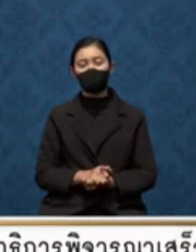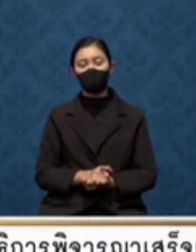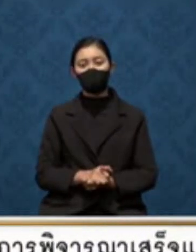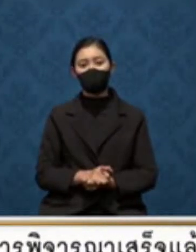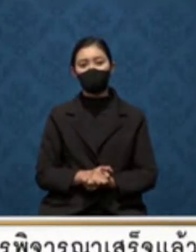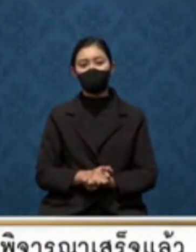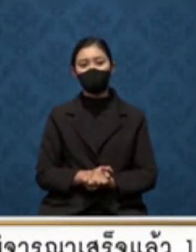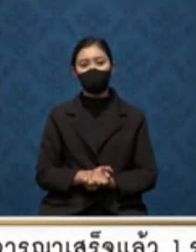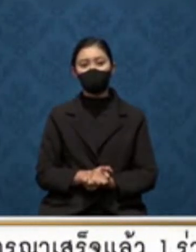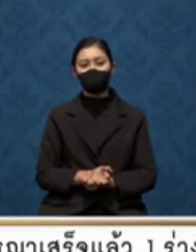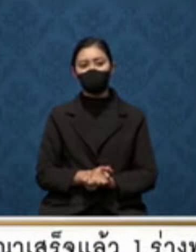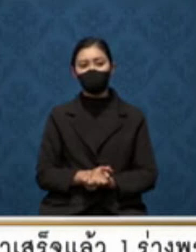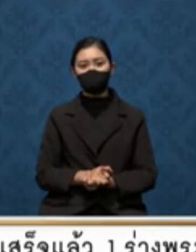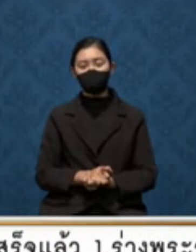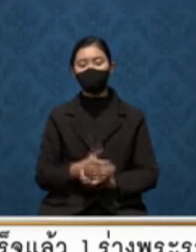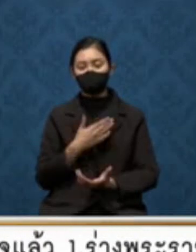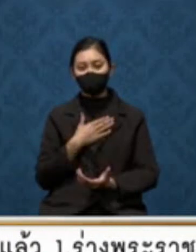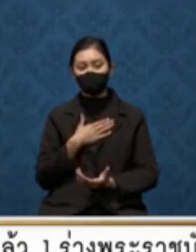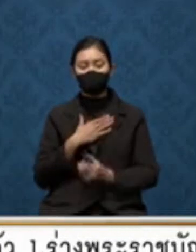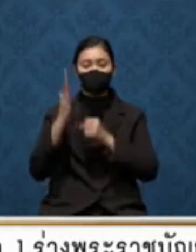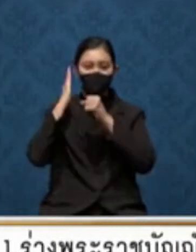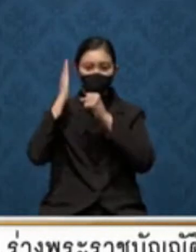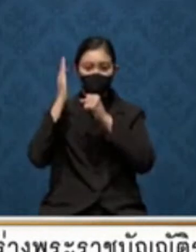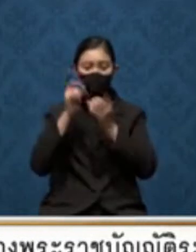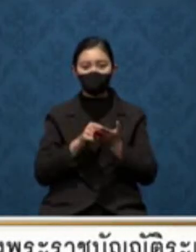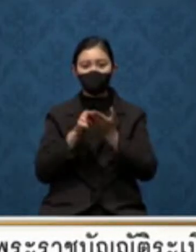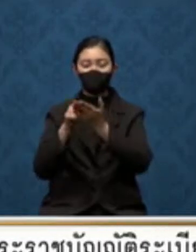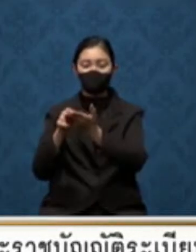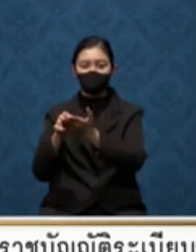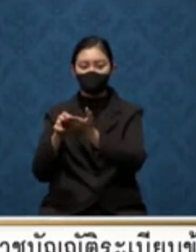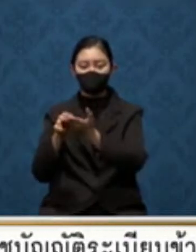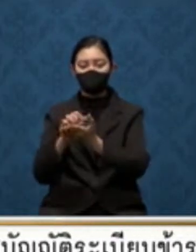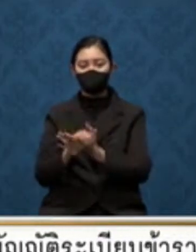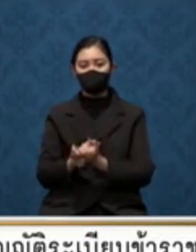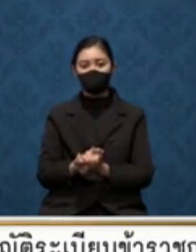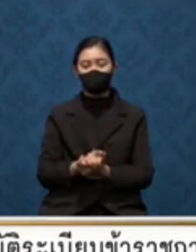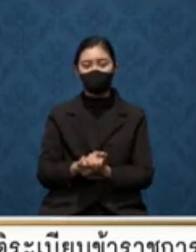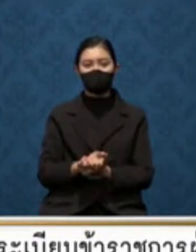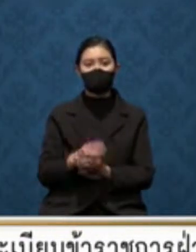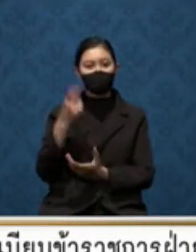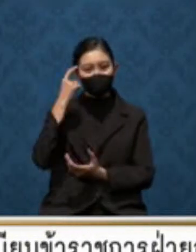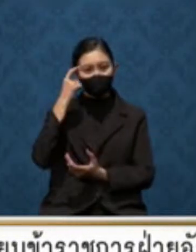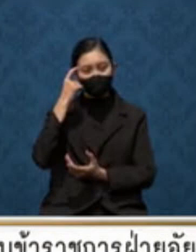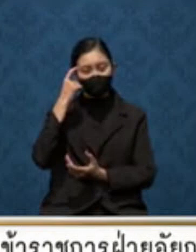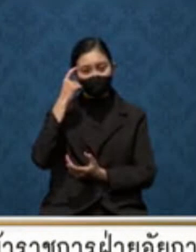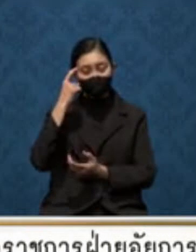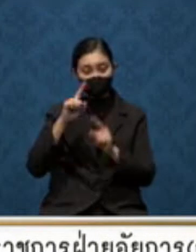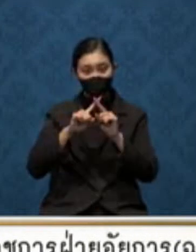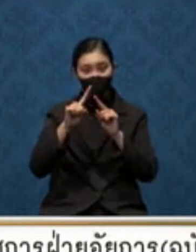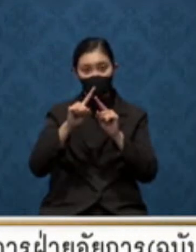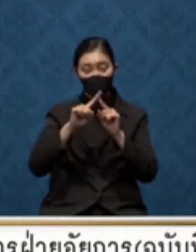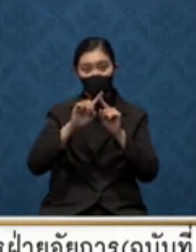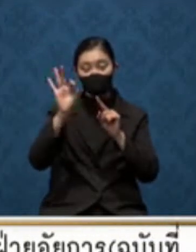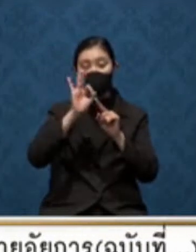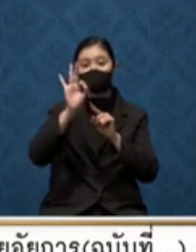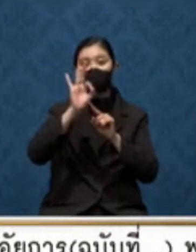บญจุเสนอกับกรมธิการทุกท่านให้บัญจุอยใข้อสัเกตของกทำกรรมธิการอยู่ข้อหนึ่งคอข้อที่ 9